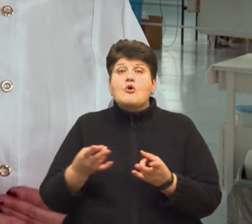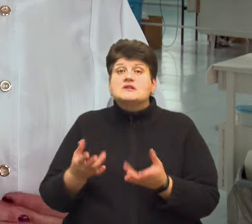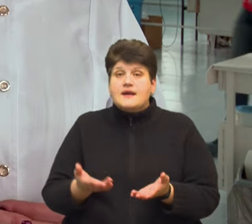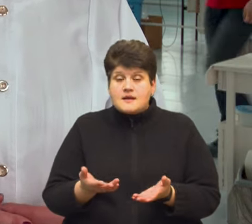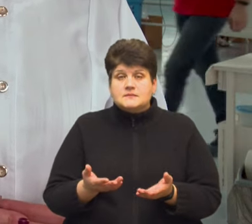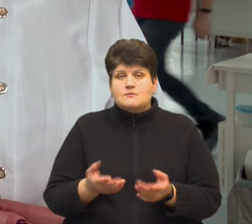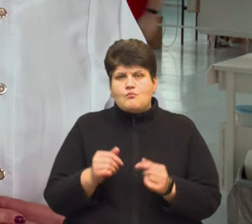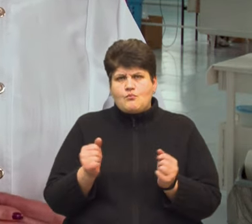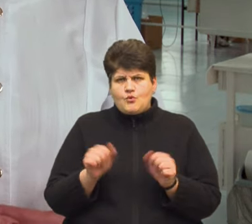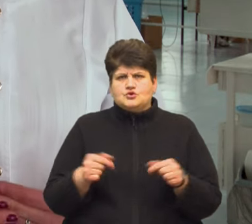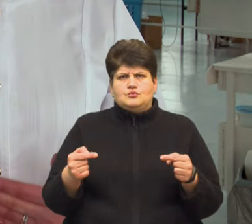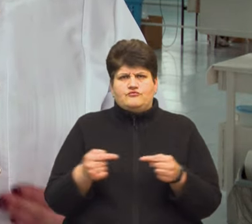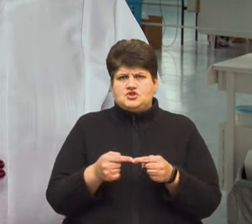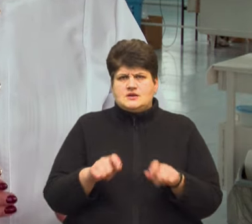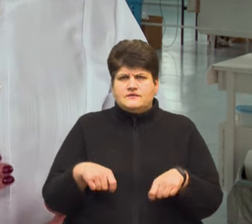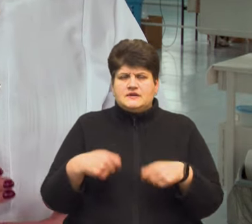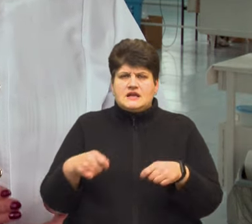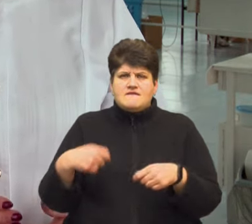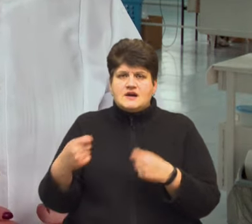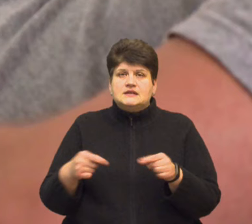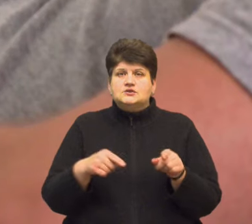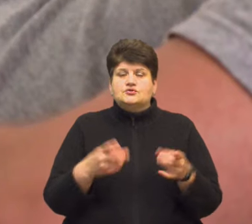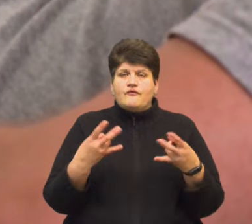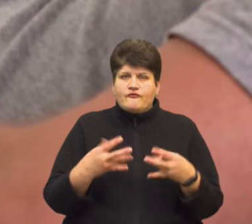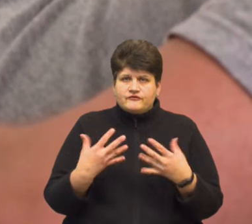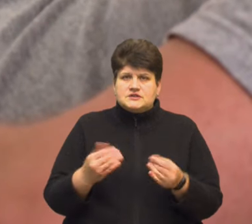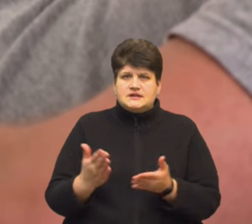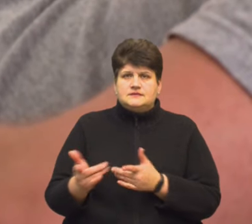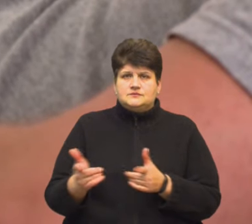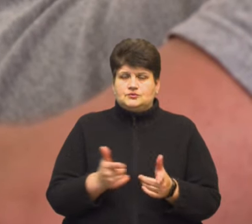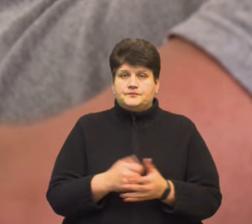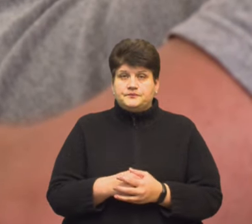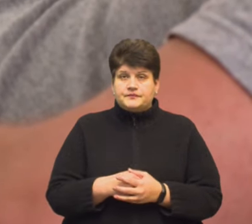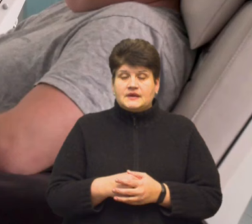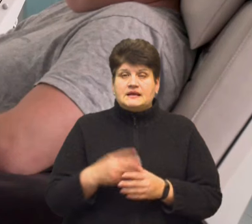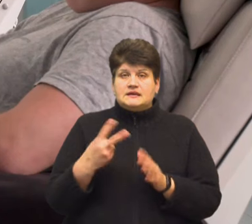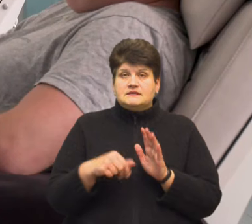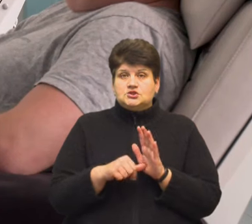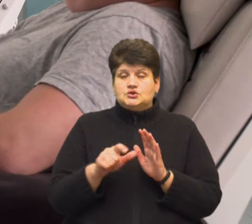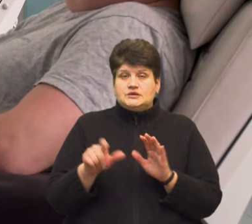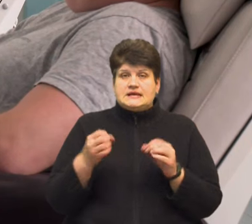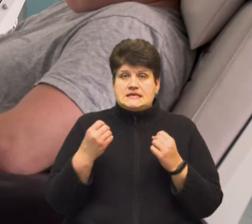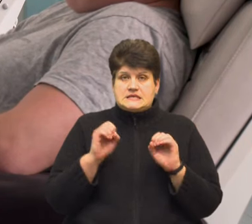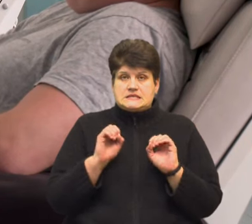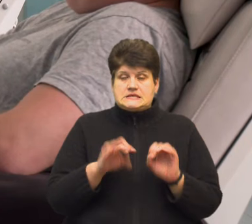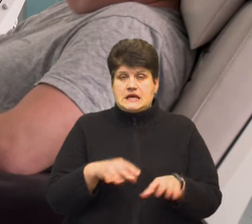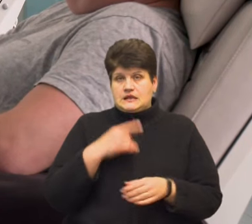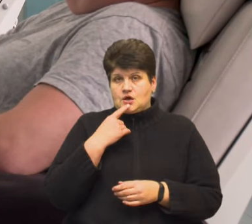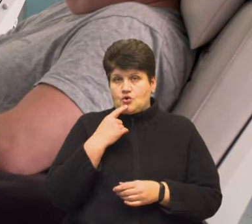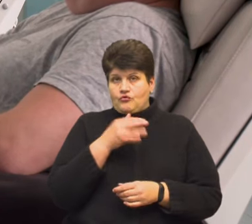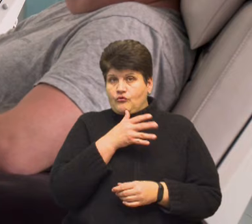можемо вчасно видавати ті компоненти які вже є заготовлені під час акції 26 людей здали кров Про це розповів Богдан